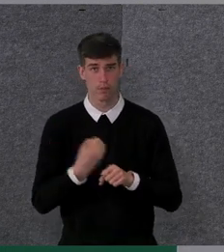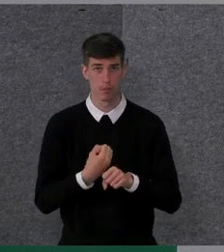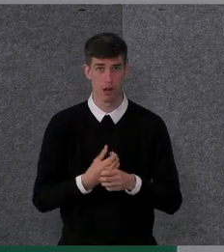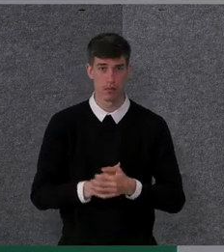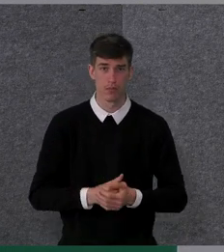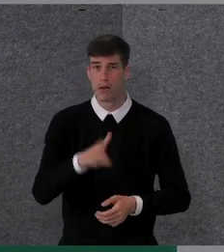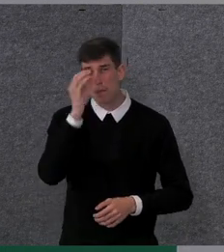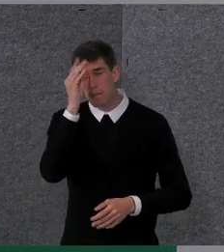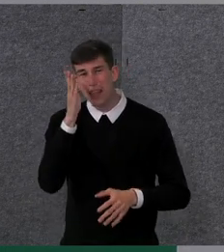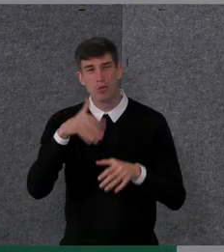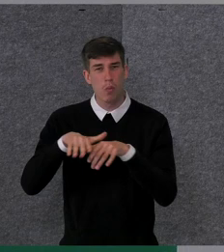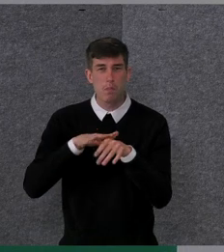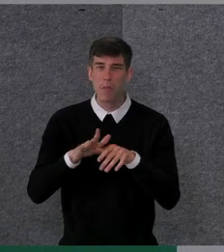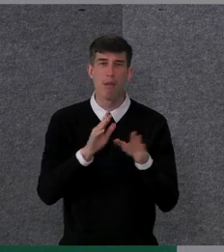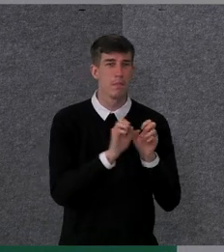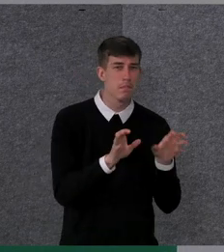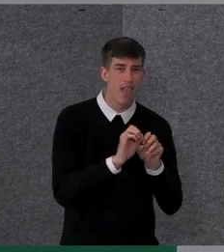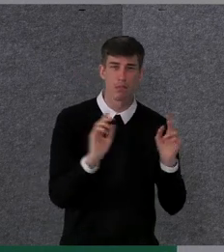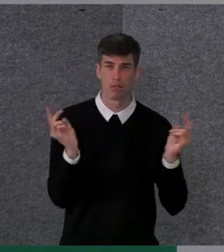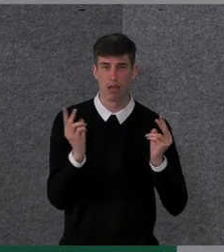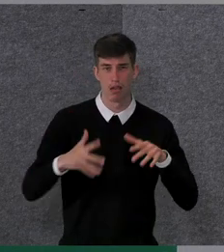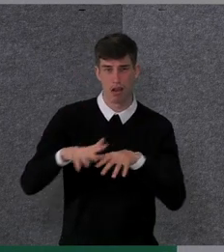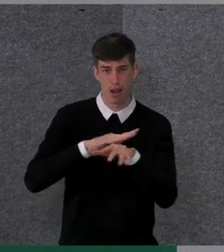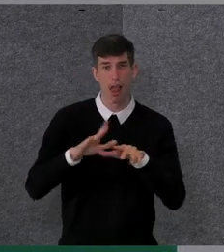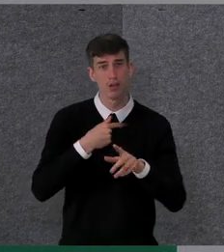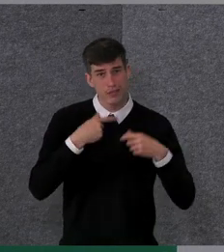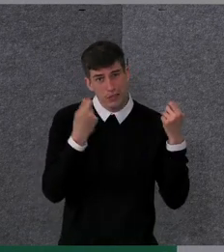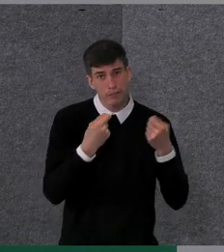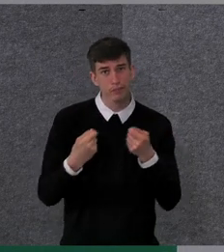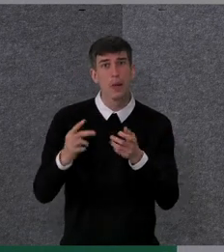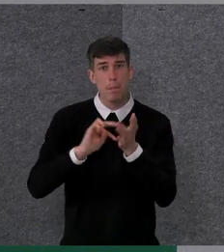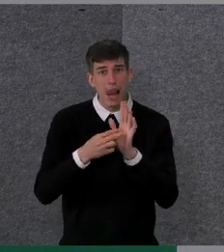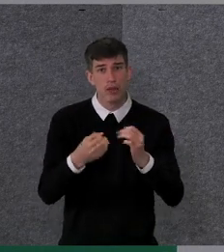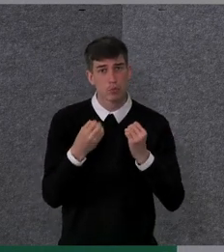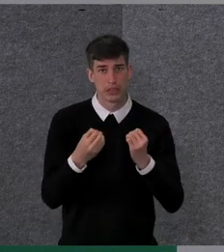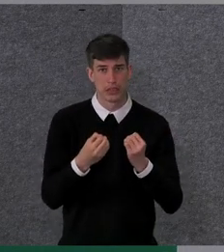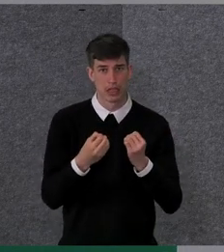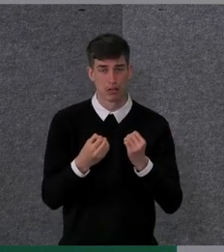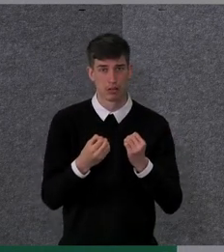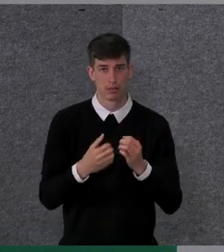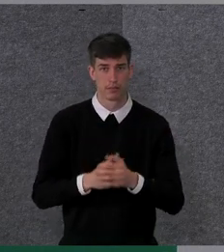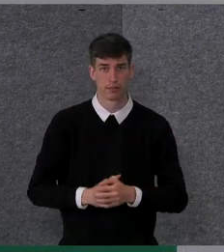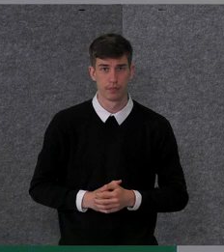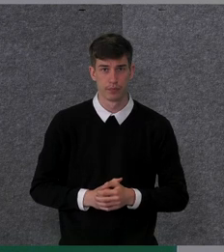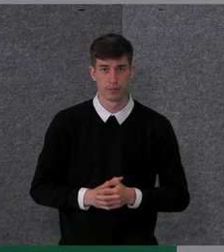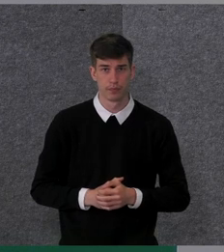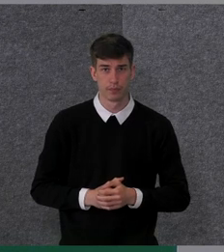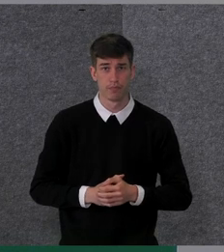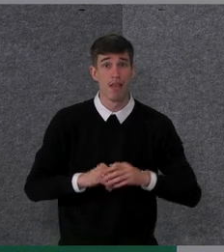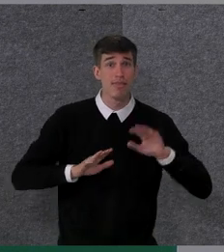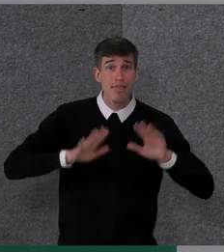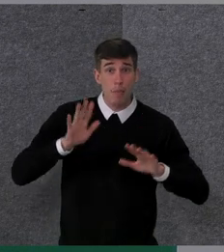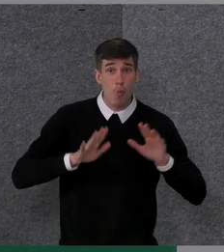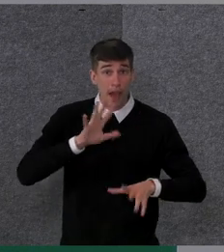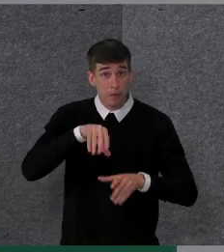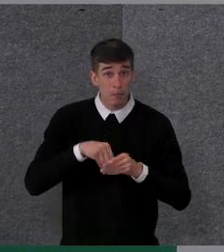im Bildungsbereich oder in den Medien. Ihnen müssen wir Planungssicherheit geben. Die Stärke einer Demokratie misst